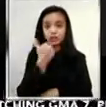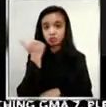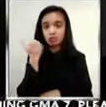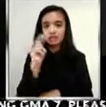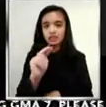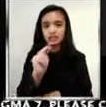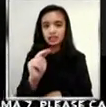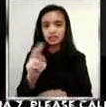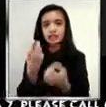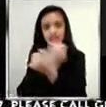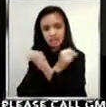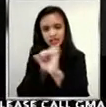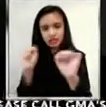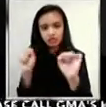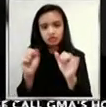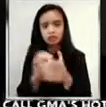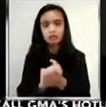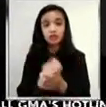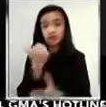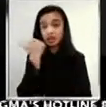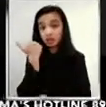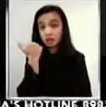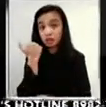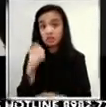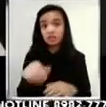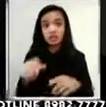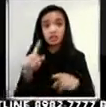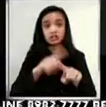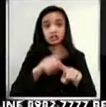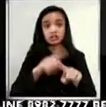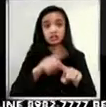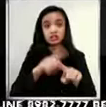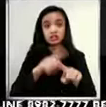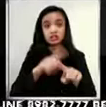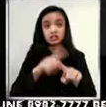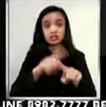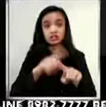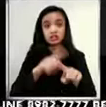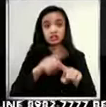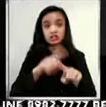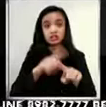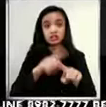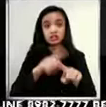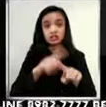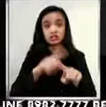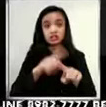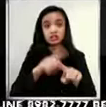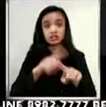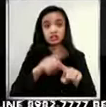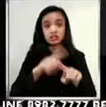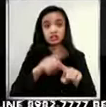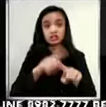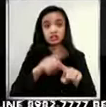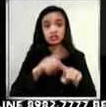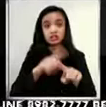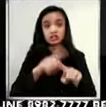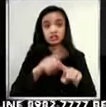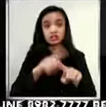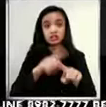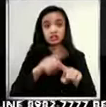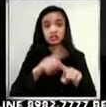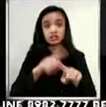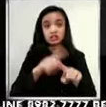safe tayo. Kailangan yung iba, yung mga frontliners, kailangan pa nila mag-uwis ng buhay. Nelson Canlas, updated sa